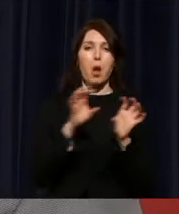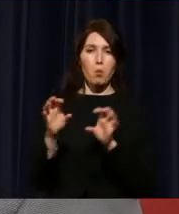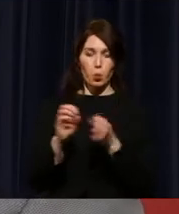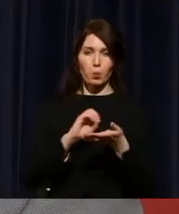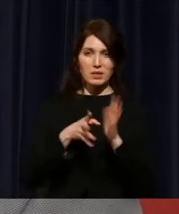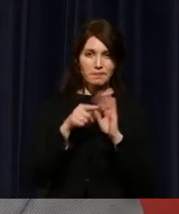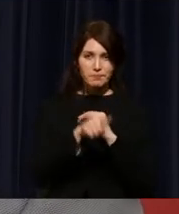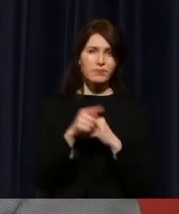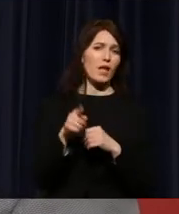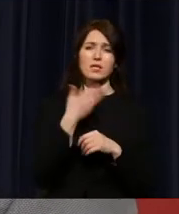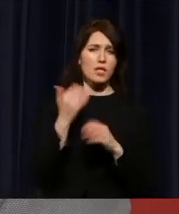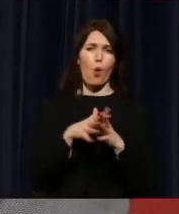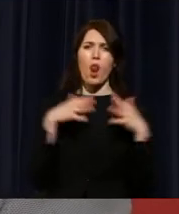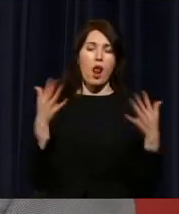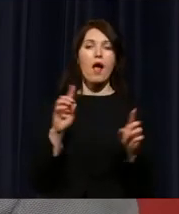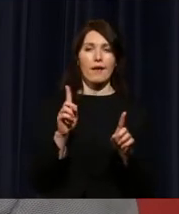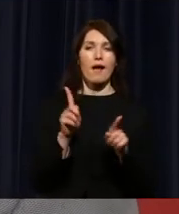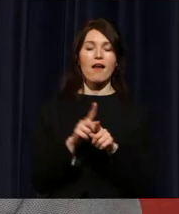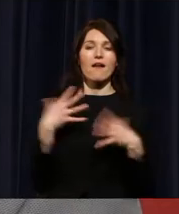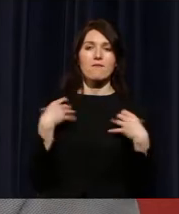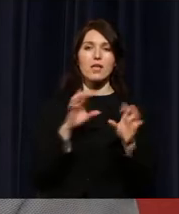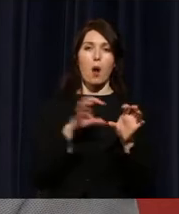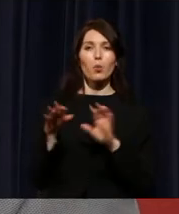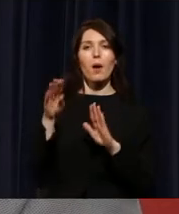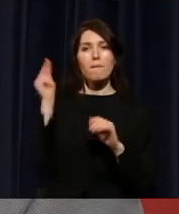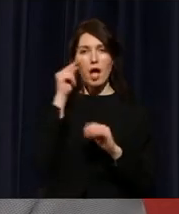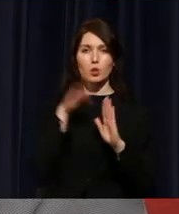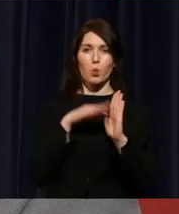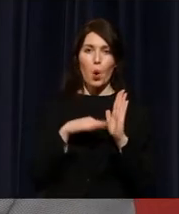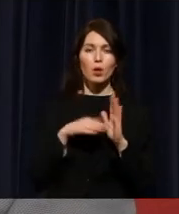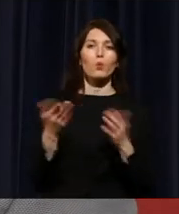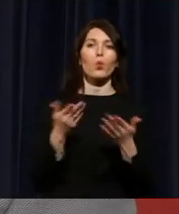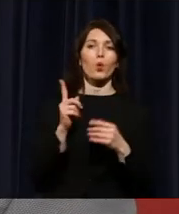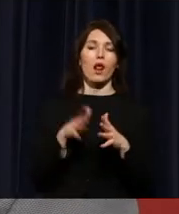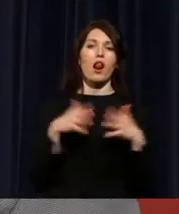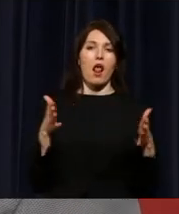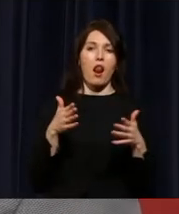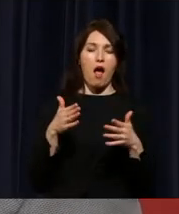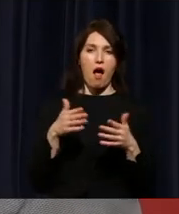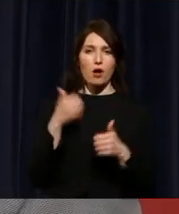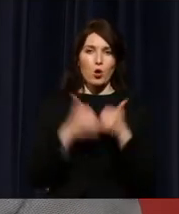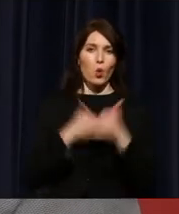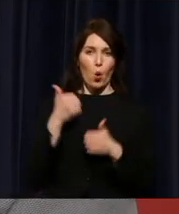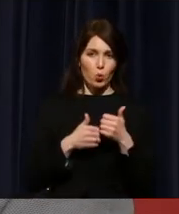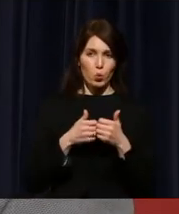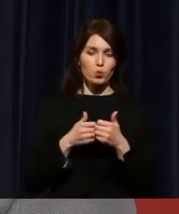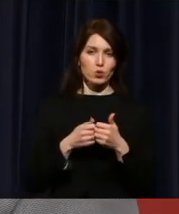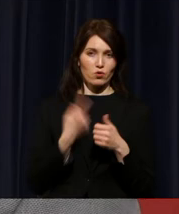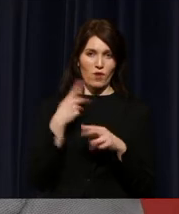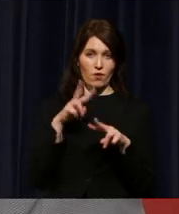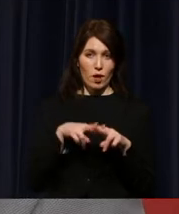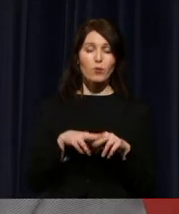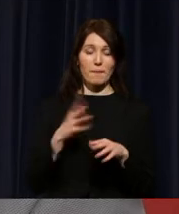Tas nav lielākais, ir mums veselības aprūpē arī programmas, kur ir lielāki šie te konkursi, bet tas tomēr ir.